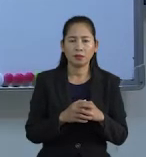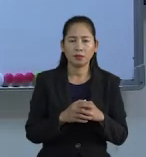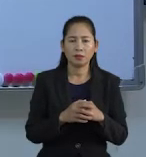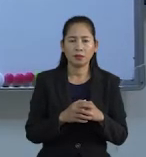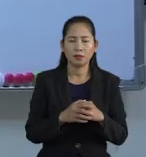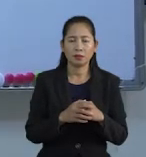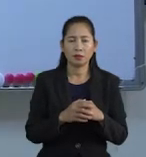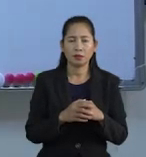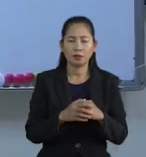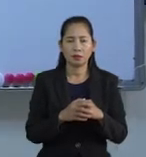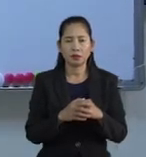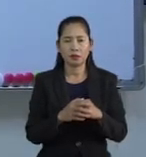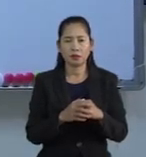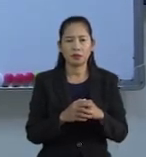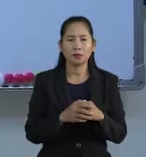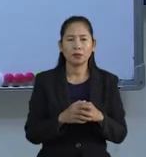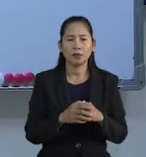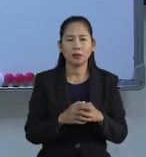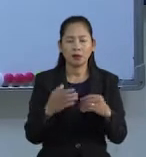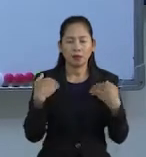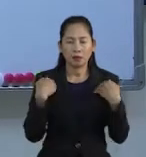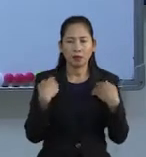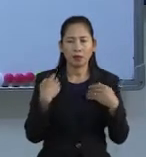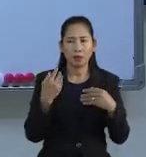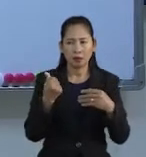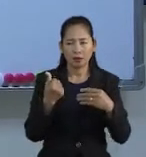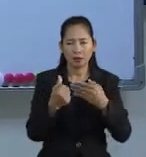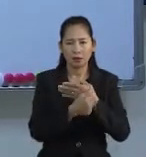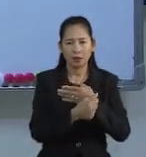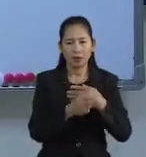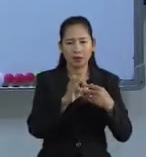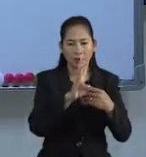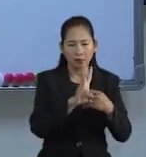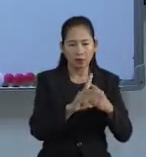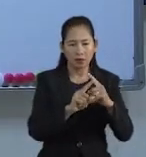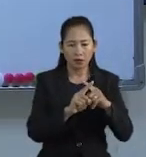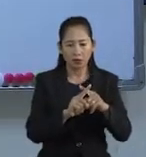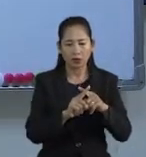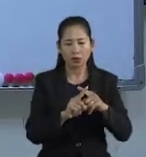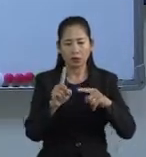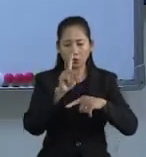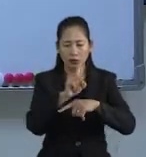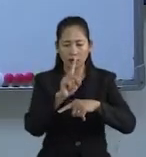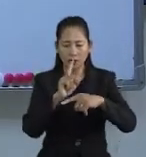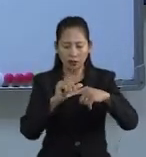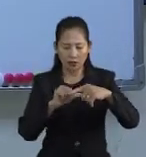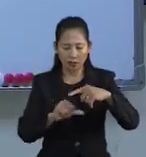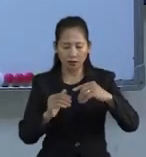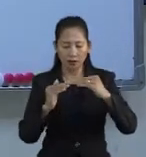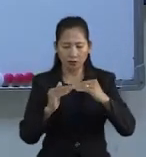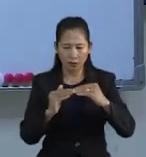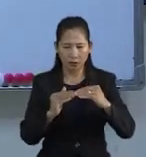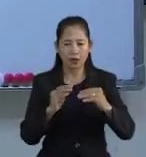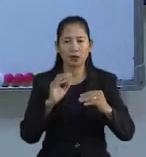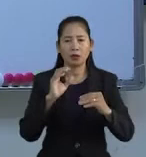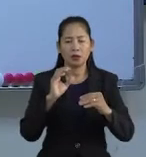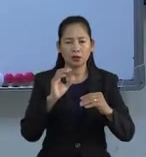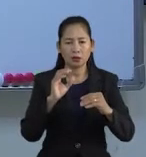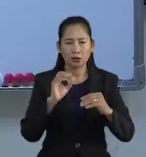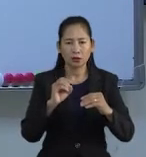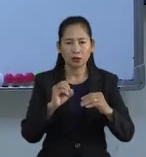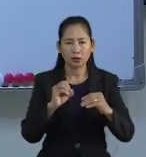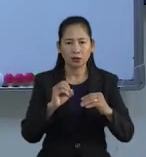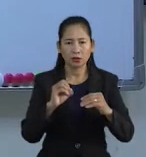và này tụt phía miên làm lại bảy con nắng mũi lươn mày rồi má nắng má